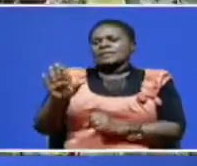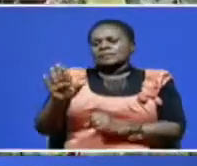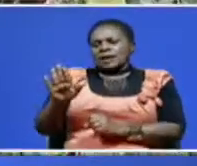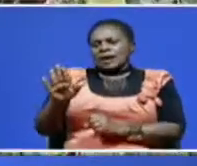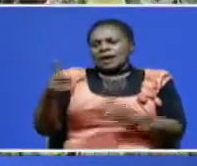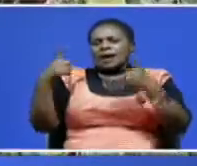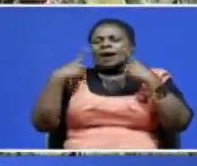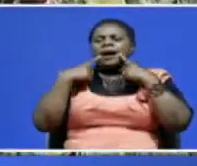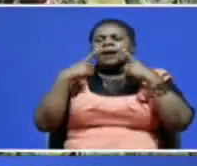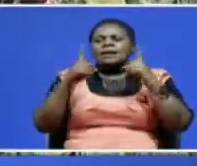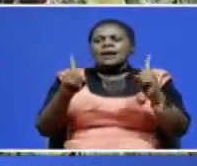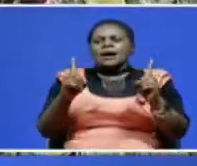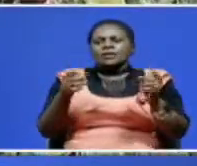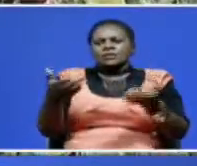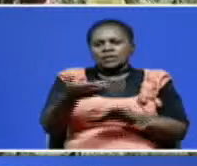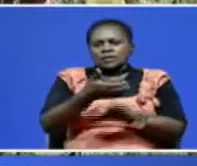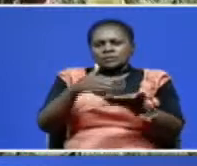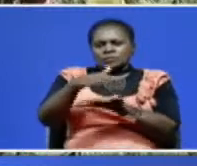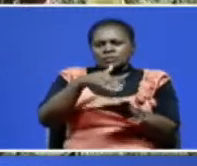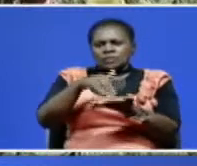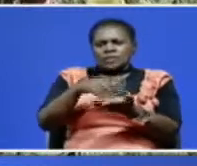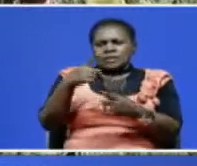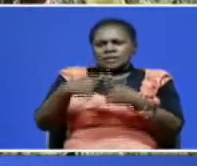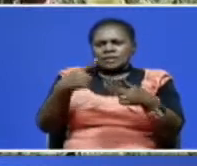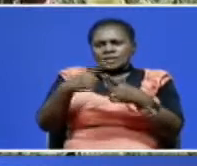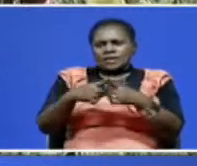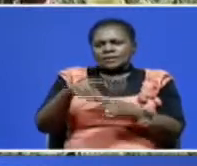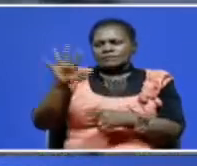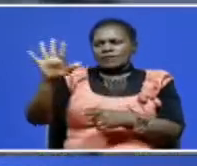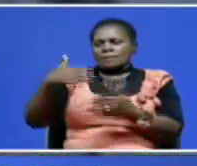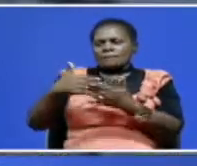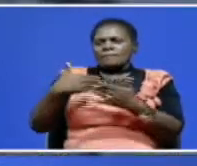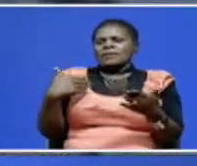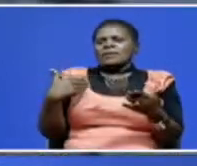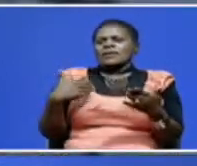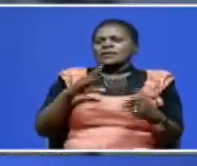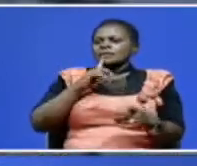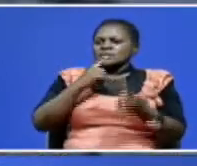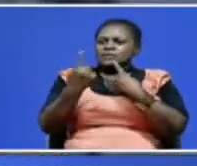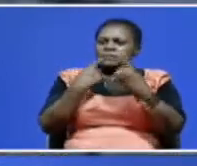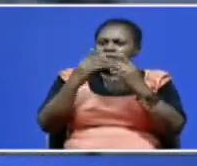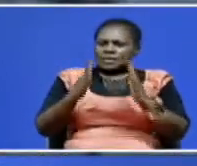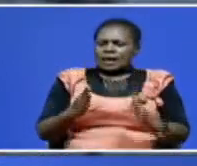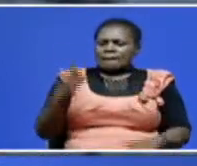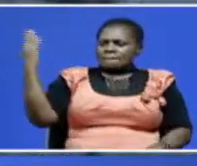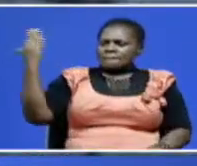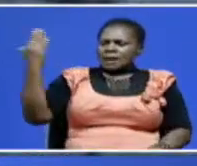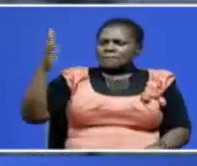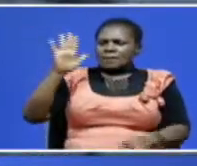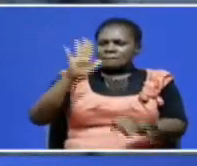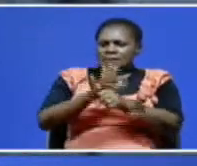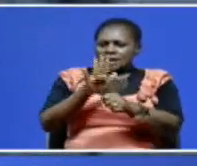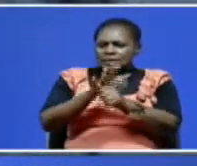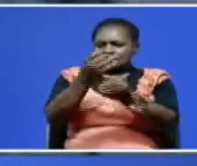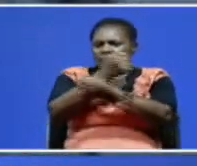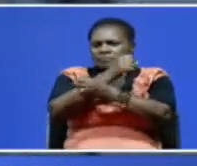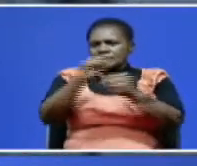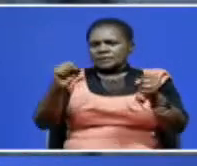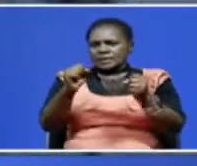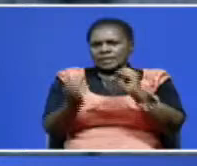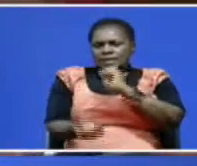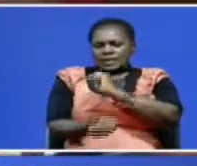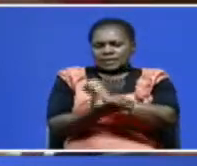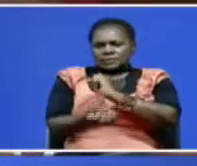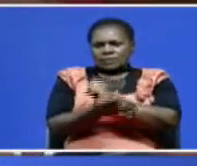Magufuli imetangazwa kuingia uchumi wa kati miaka mitano kabla lengo. Mheshimiwa Spika, hotuba nyingi za Rais Magufuli